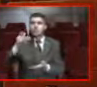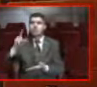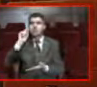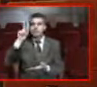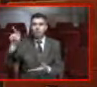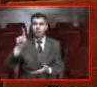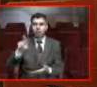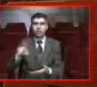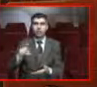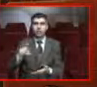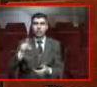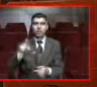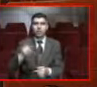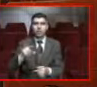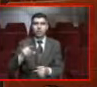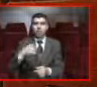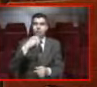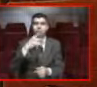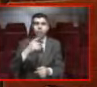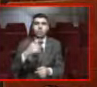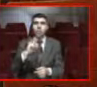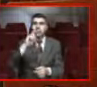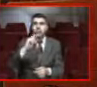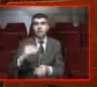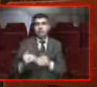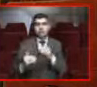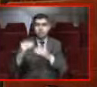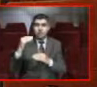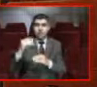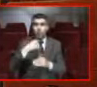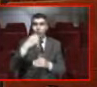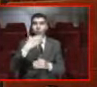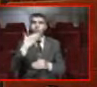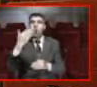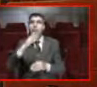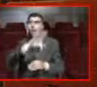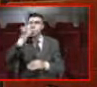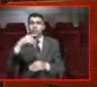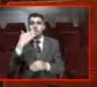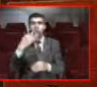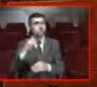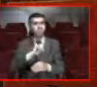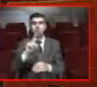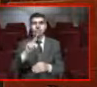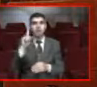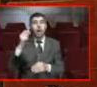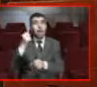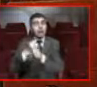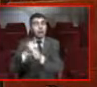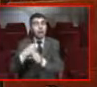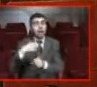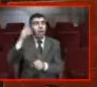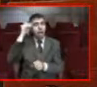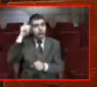سابقة نعطيهم أي شيء ما نوفيلهمش جهادهم تجاه الوطن، لكن كان مجموعة من الإنجازات اللي كتعلق مستحقات